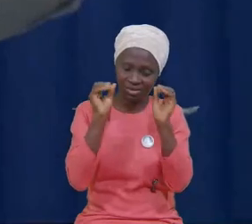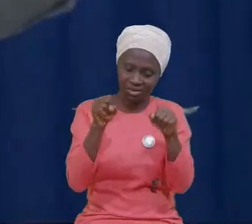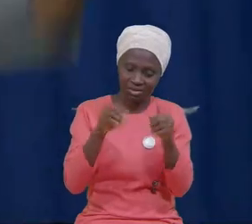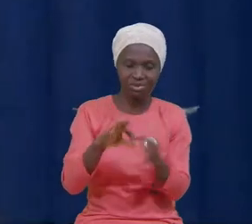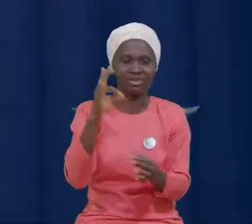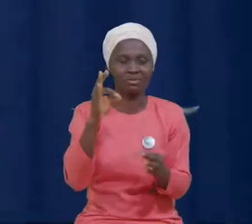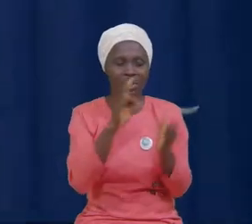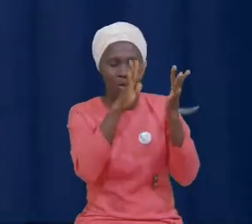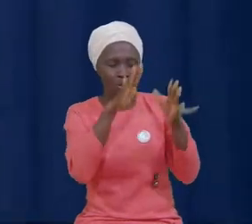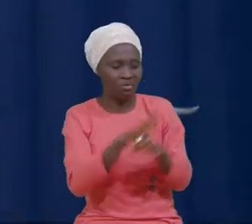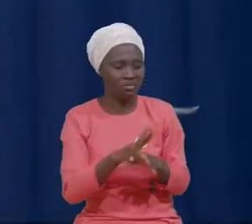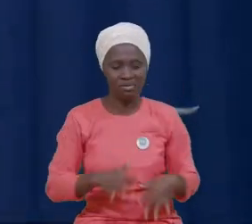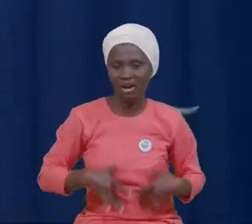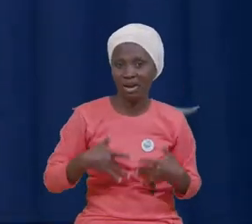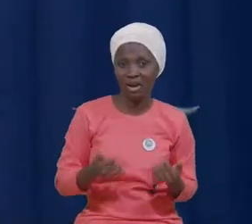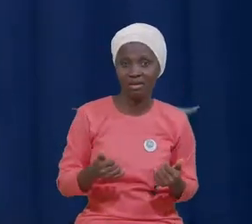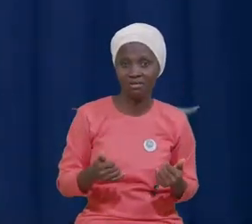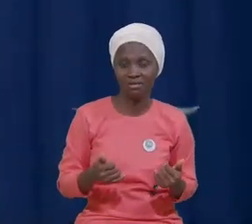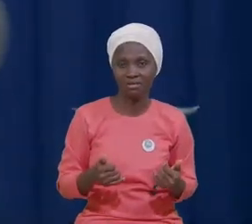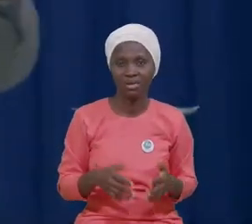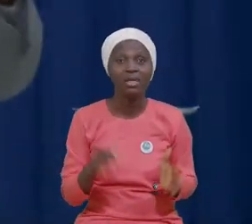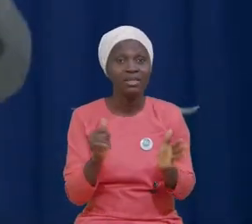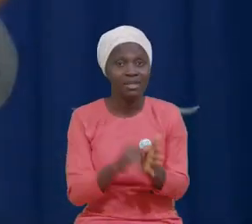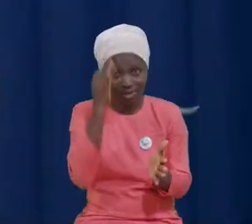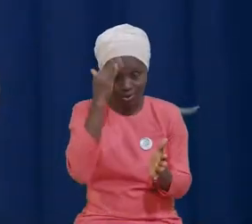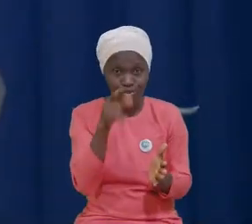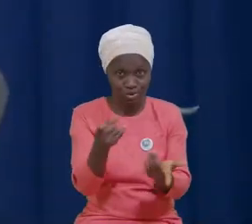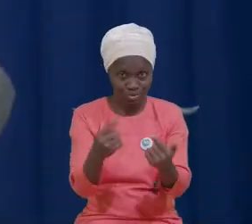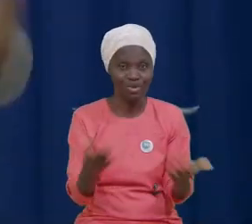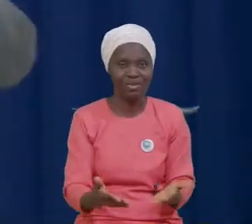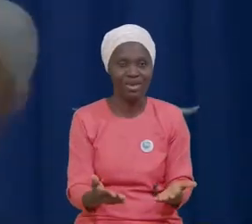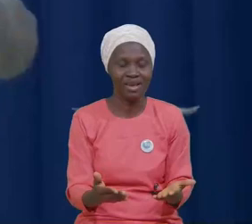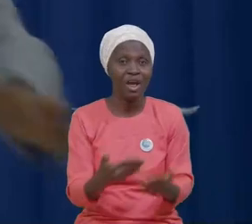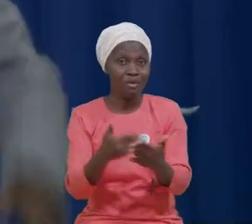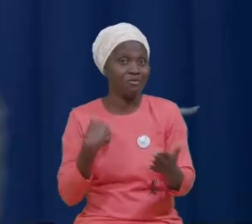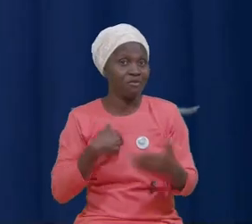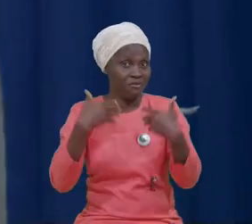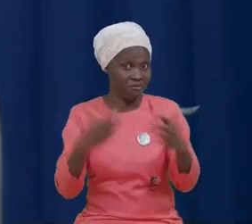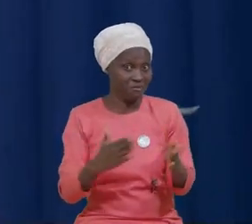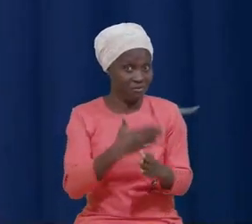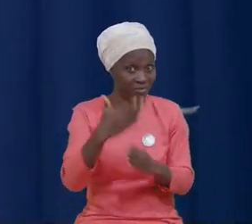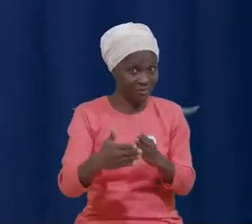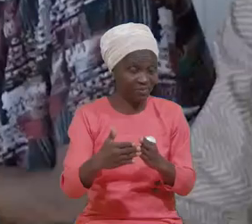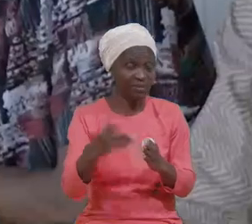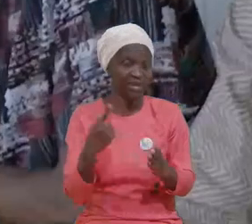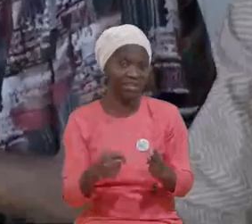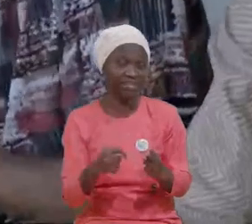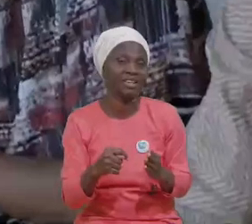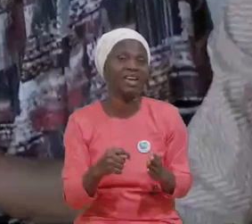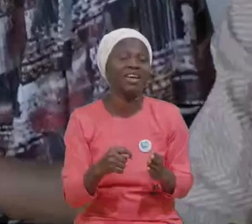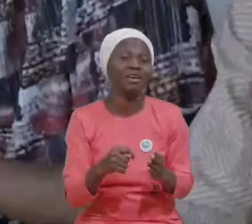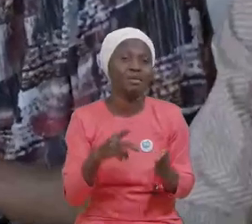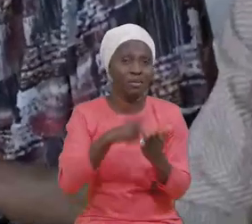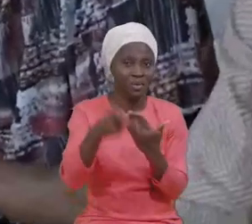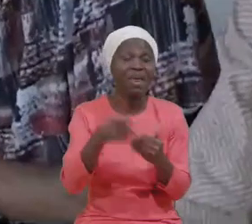cet esprit d'apprentissage, cette vie d'espoir. C'est pourquoi tu es là. Avant qu'on ne finisse en quelques minutes, tout va changer dans